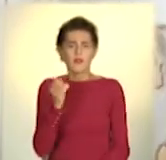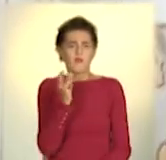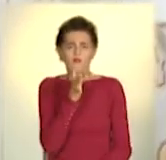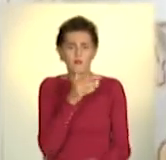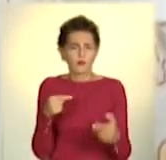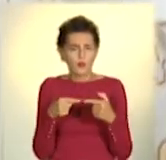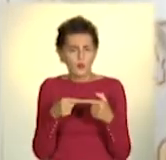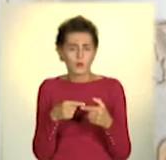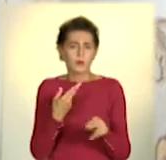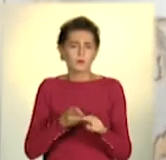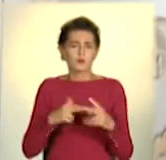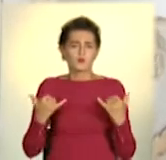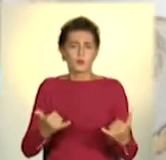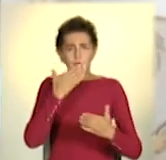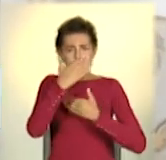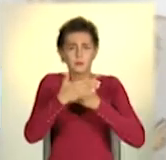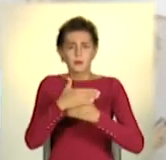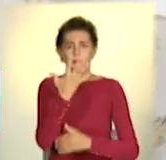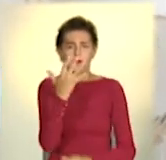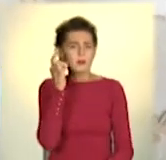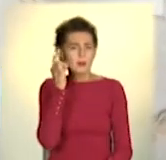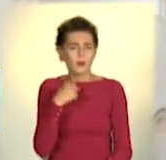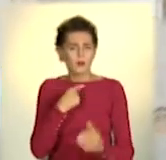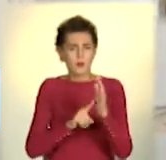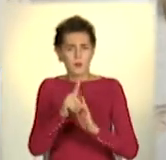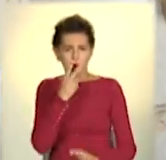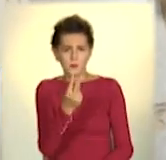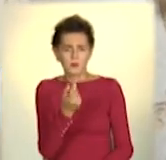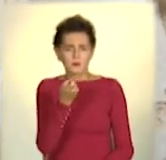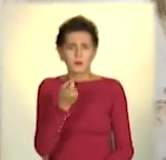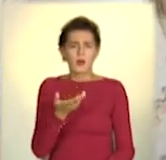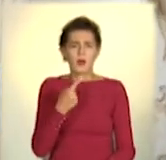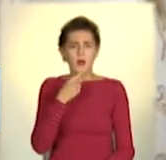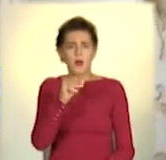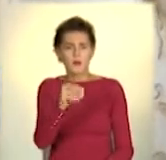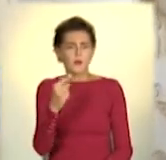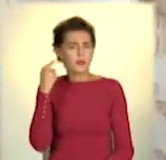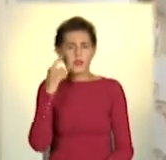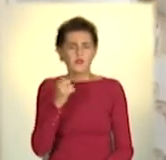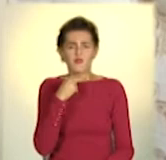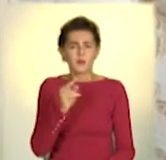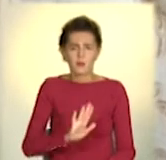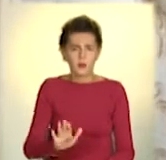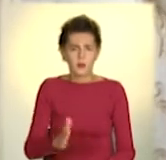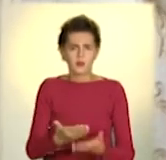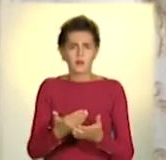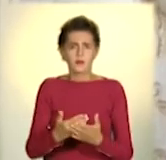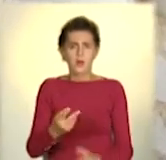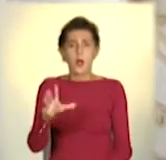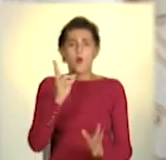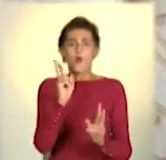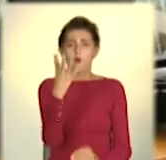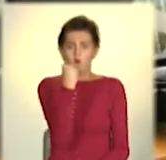От зараз. Ближе вот к 5 годам, стали обращать внимание, что он на обращенную речь не реагирует. На обращенную длительную речь он ее